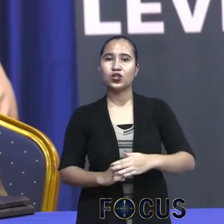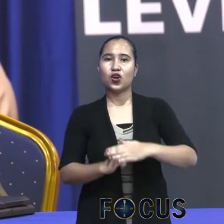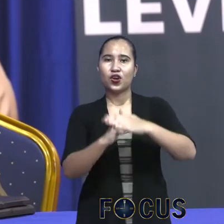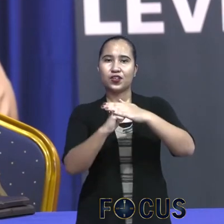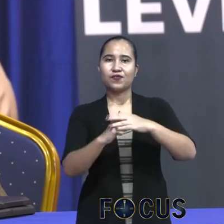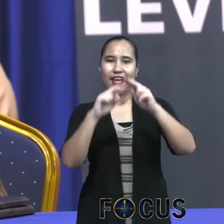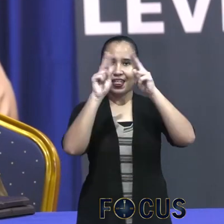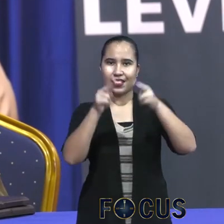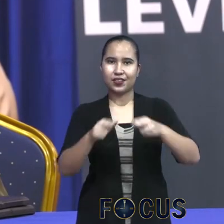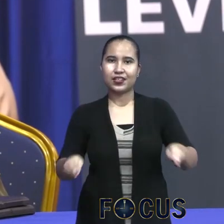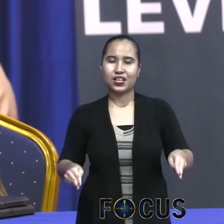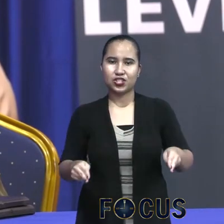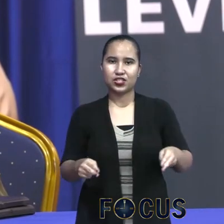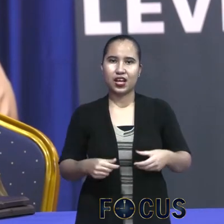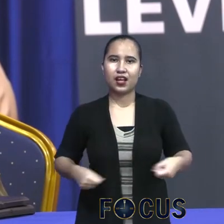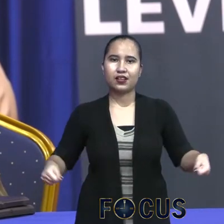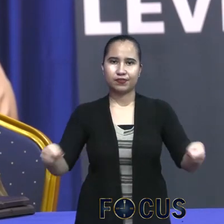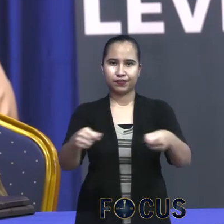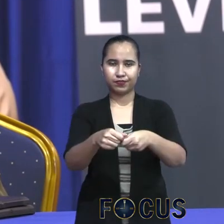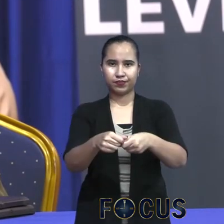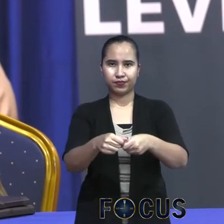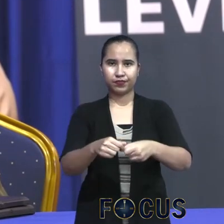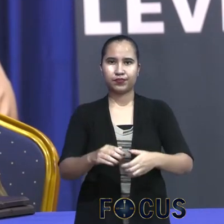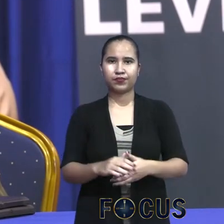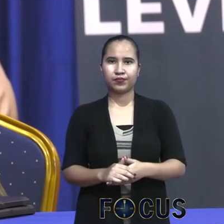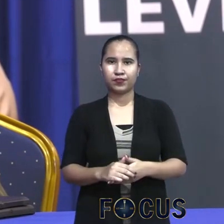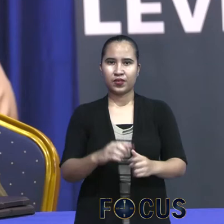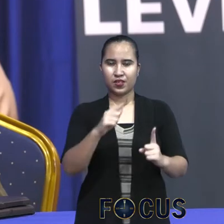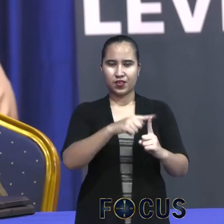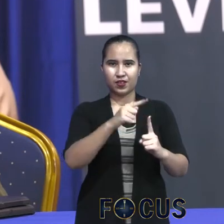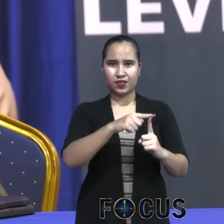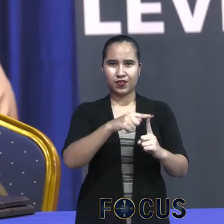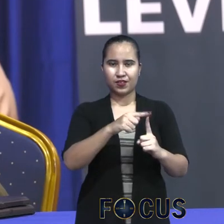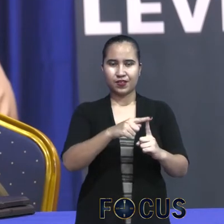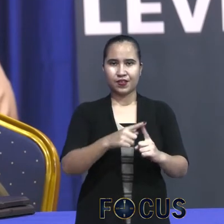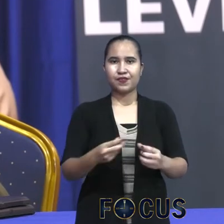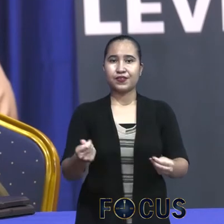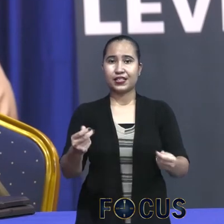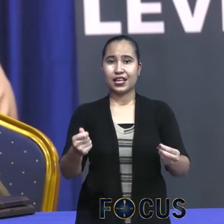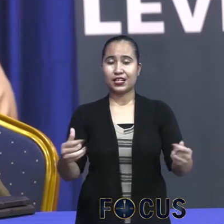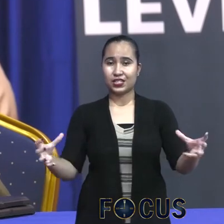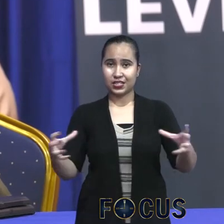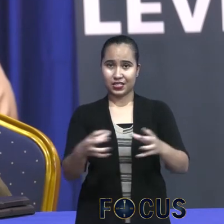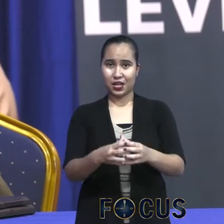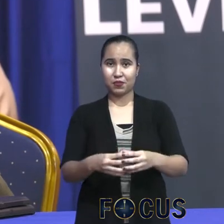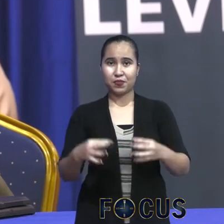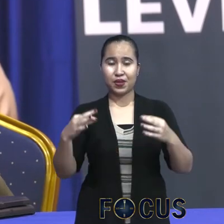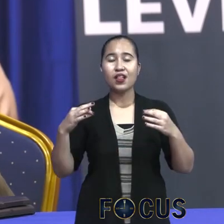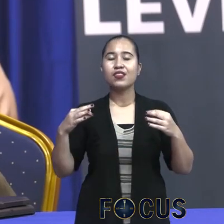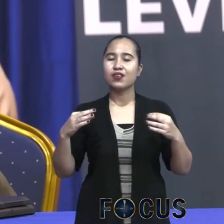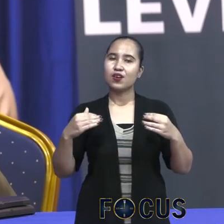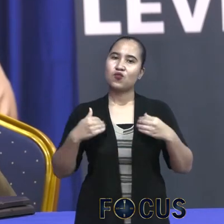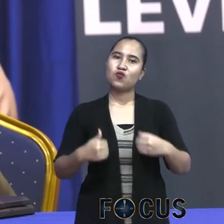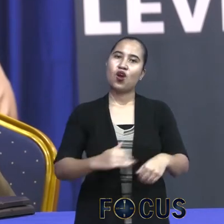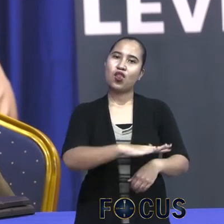instellingen. Vanuit financiën, in goede coördinatie met volksgezondheid, zijn we druk bezig